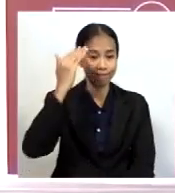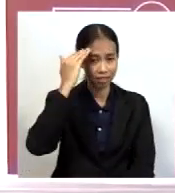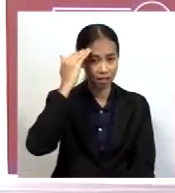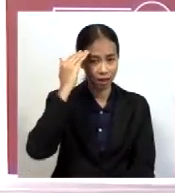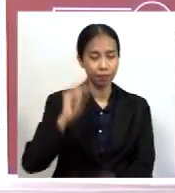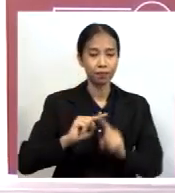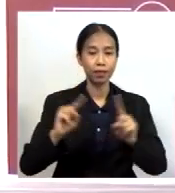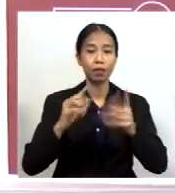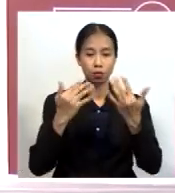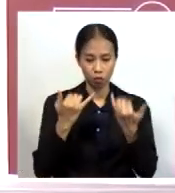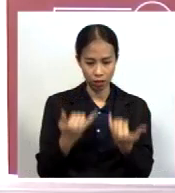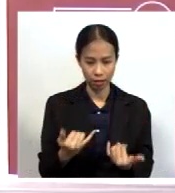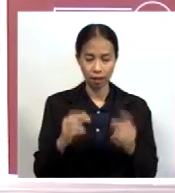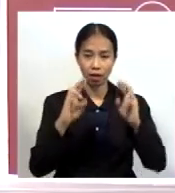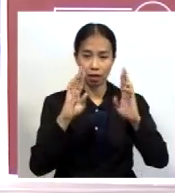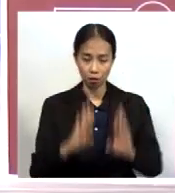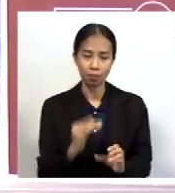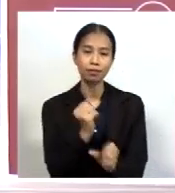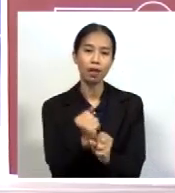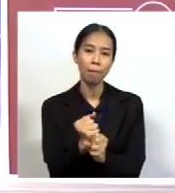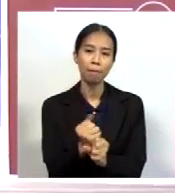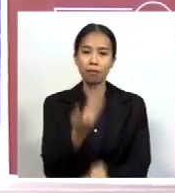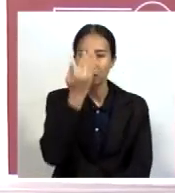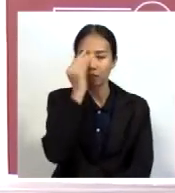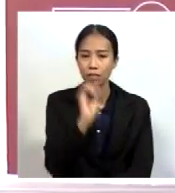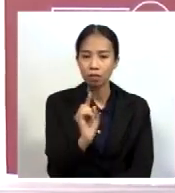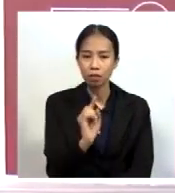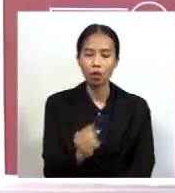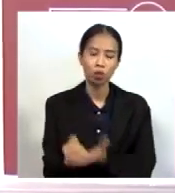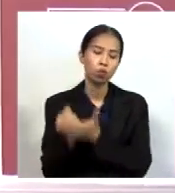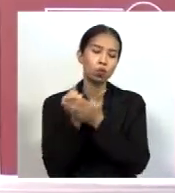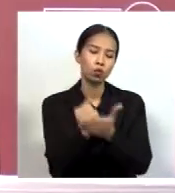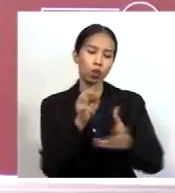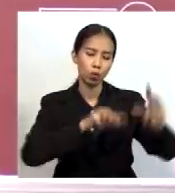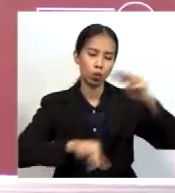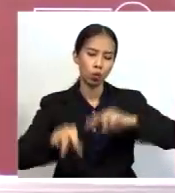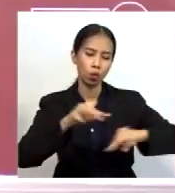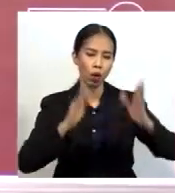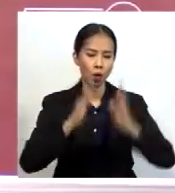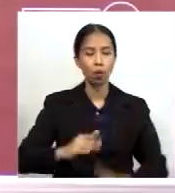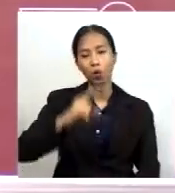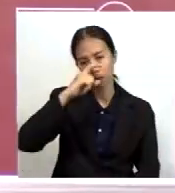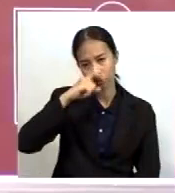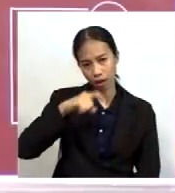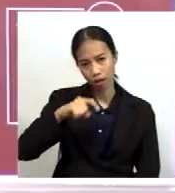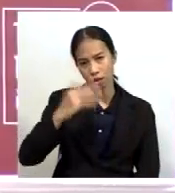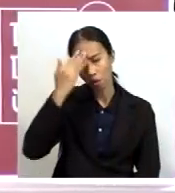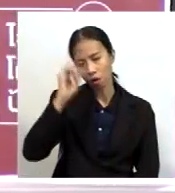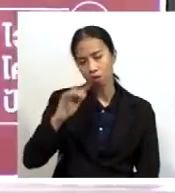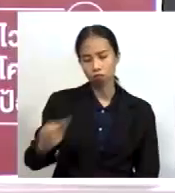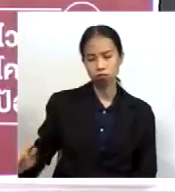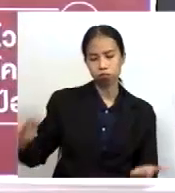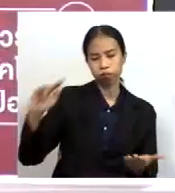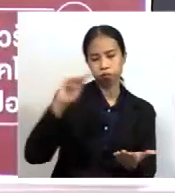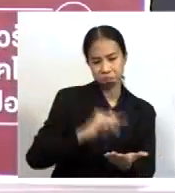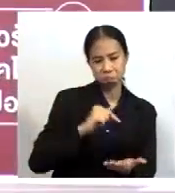นยันนะครับว่าระบบที่ทำเนี่ยก็เพื่อที่จะดูแลพี่น้องคนไทยที่กลับมาจากต่างประเทศเนี่ยให้ดีที่สุดเพื่